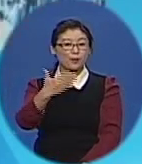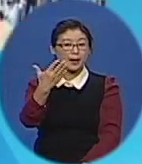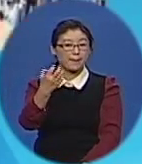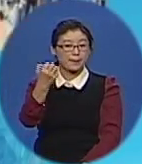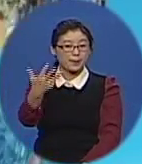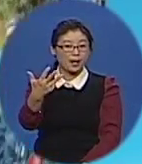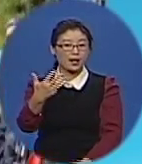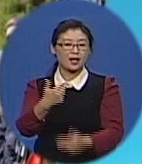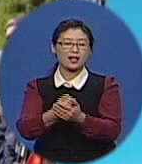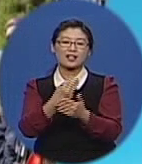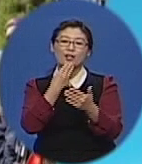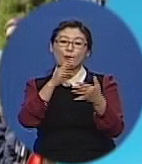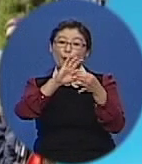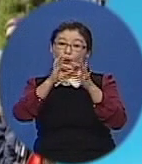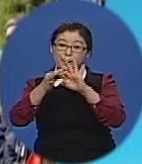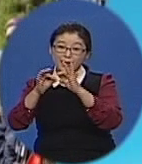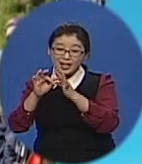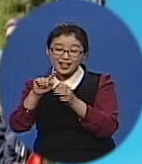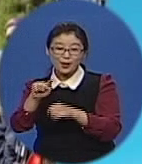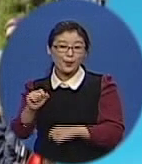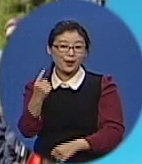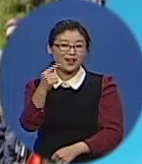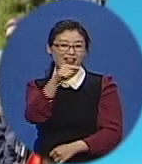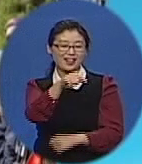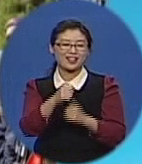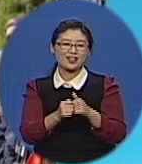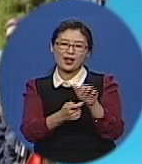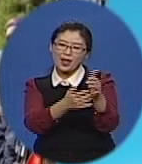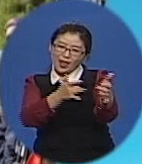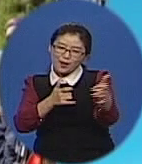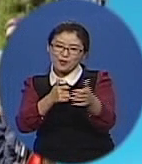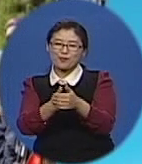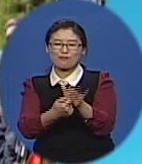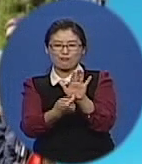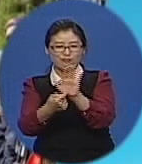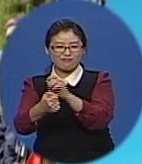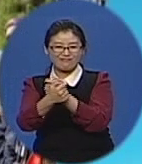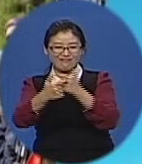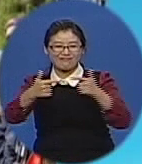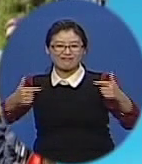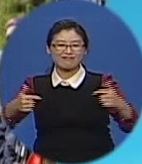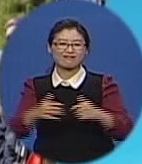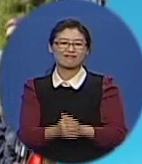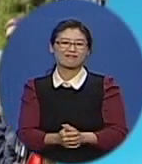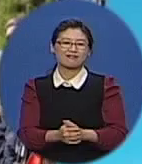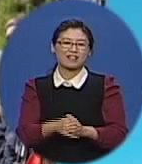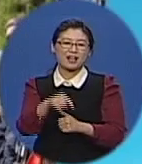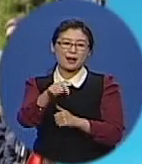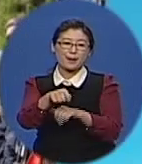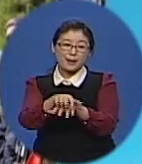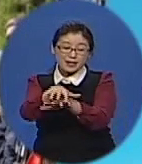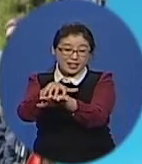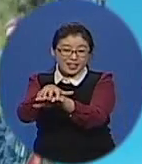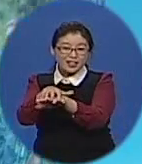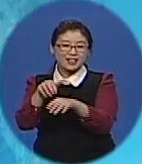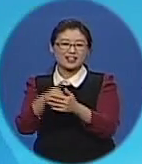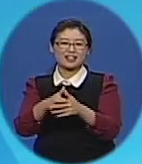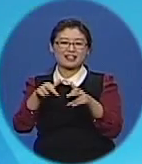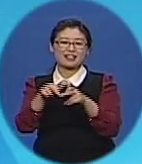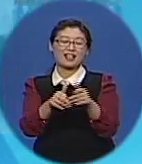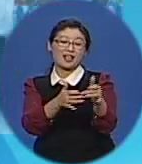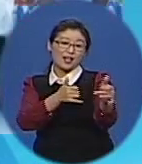1988년 서울 올림픽을 계기로 양궁이 널리 알려졌으며 체계적인 장애인 양궁 경기도